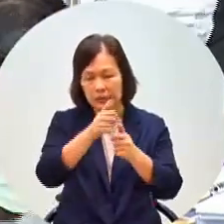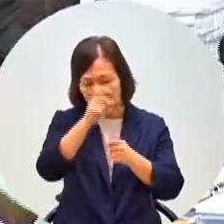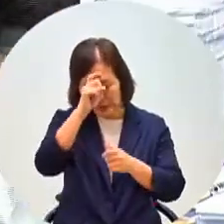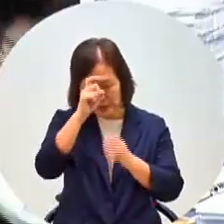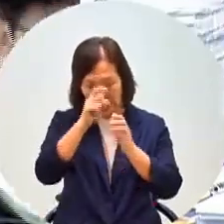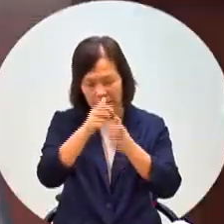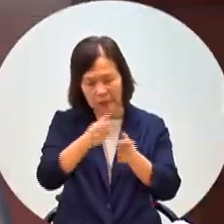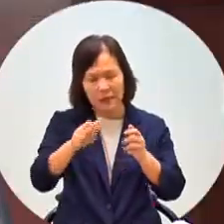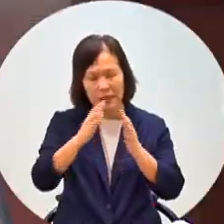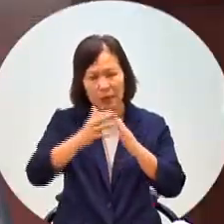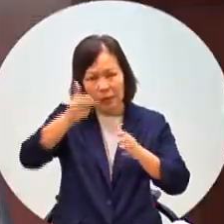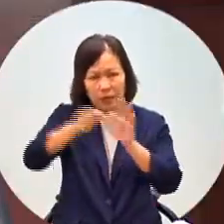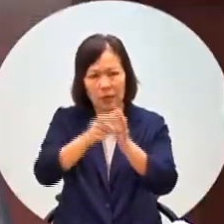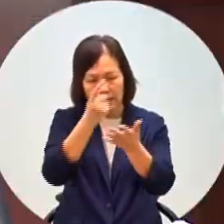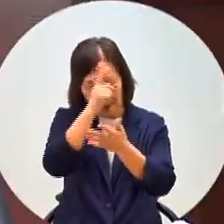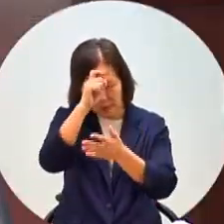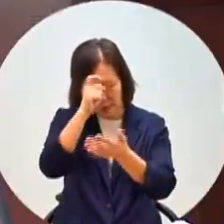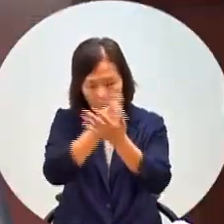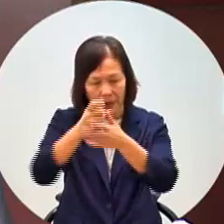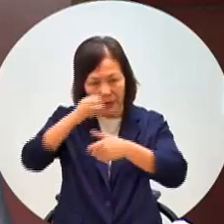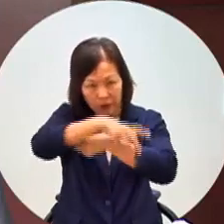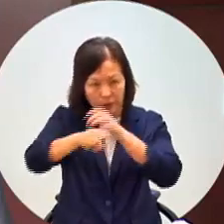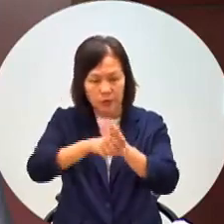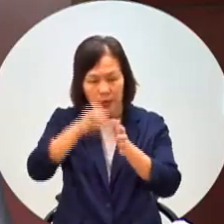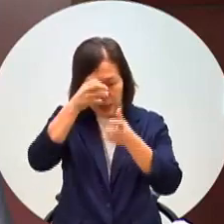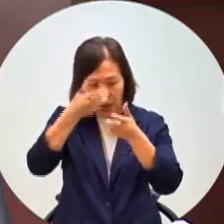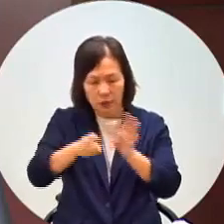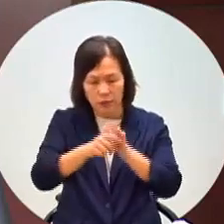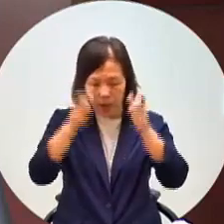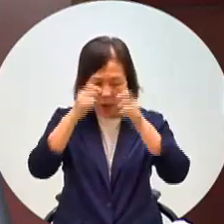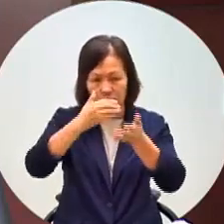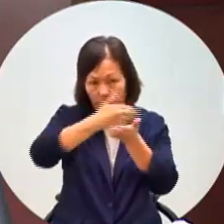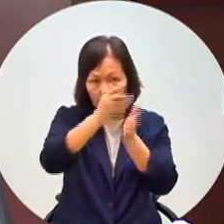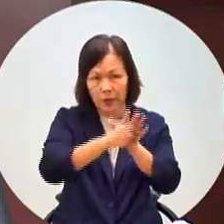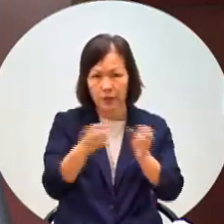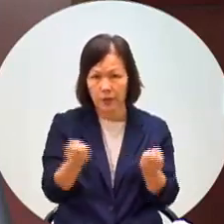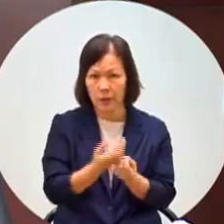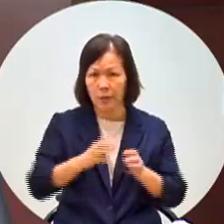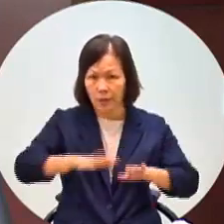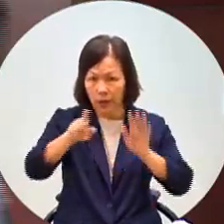处还有我们高雄市政府能重视一下我们北高雄的发展。好，谢谢。以上。